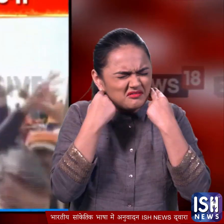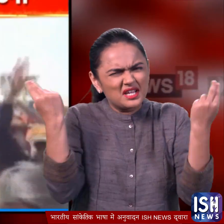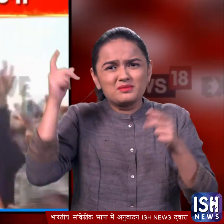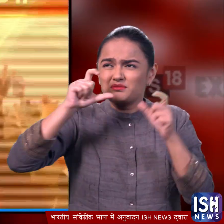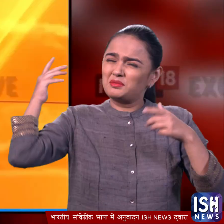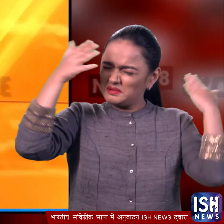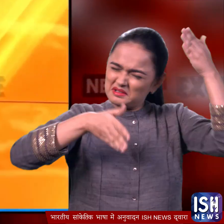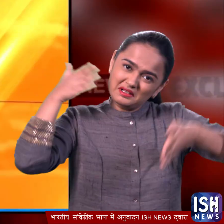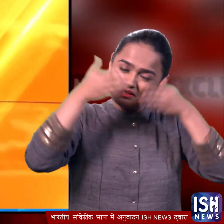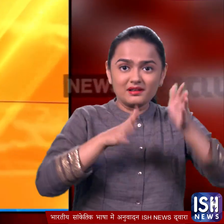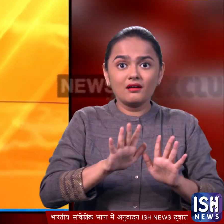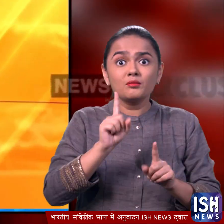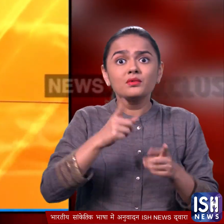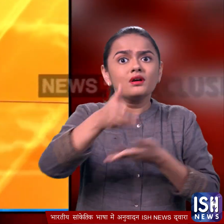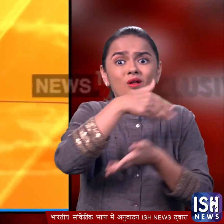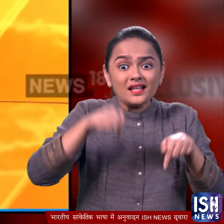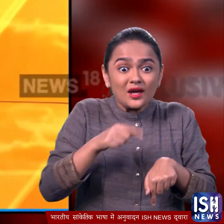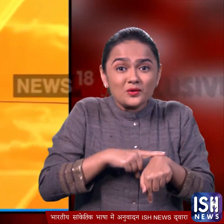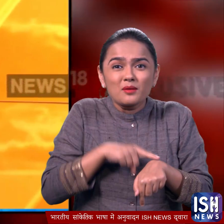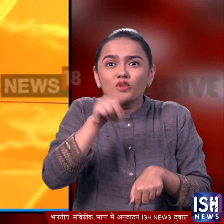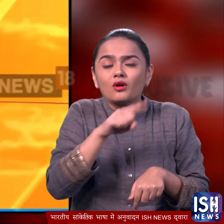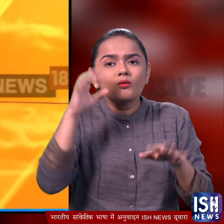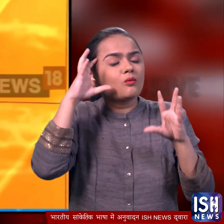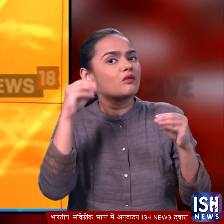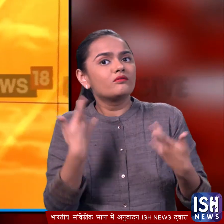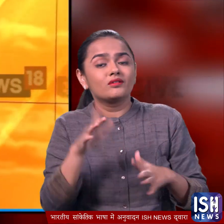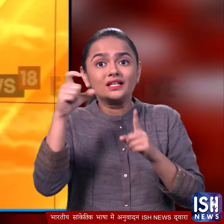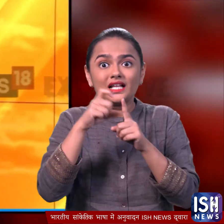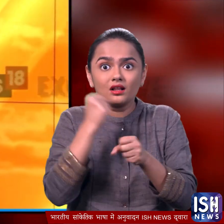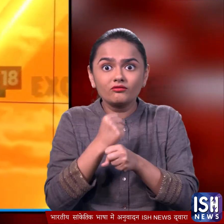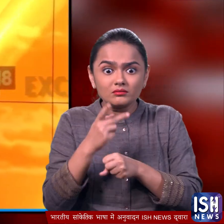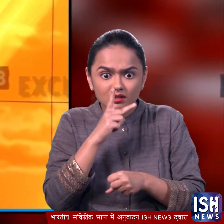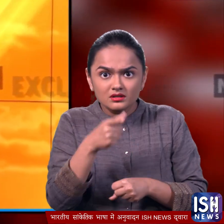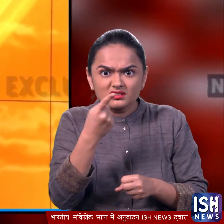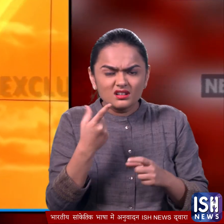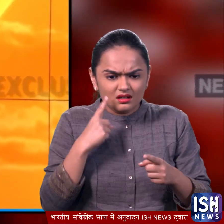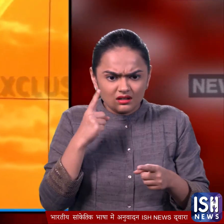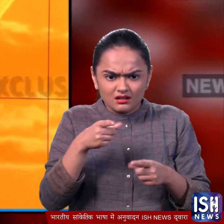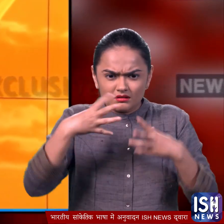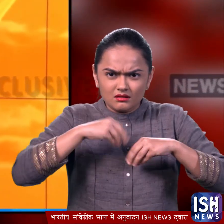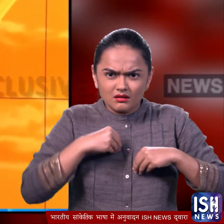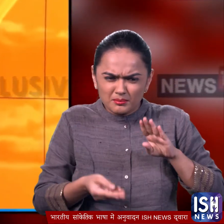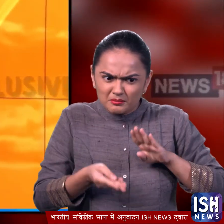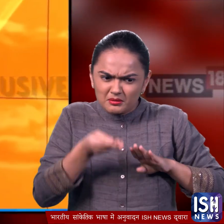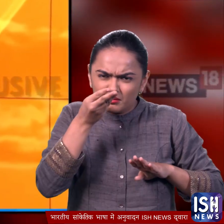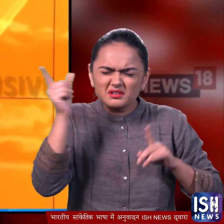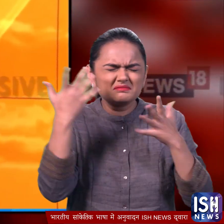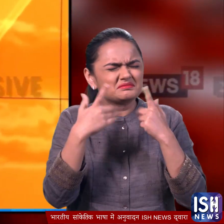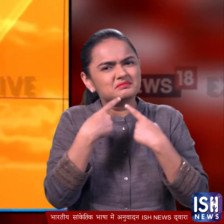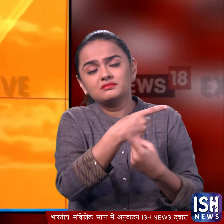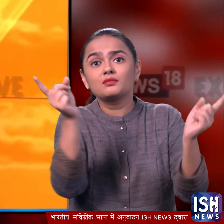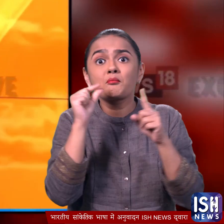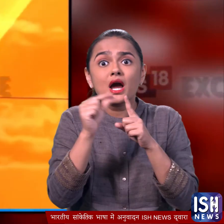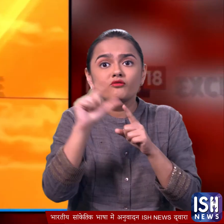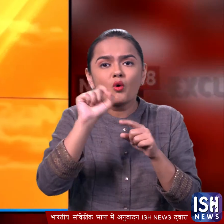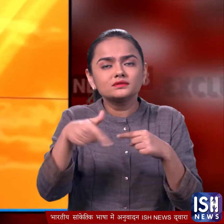वहां पहुंचे थे, जो महामारी के खतरे से बेपरवाह दिखे। लेकिन दिल्ली सरकार ने मरीजों की बढ़ती संख्या को देखते हुए राजधानी के सभी निजी दफ्तरों